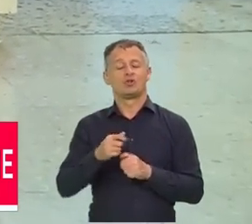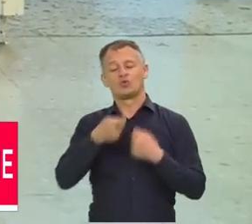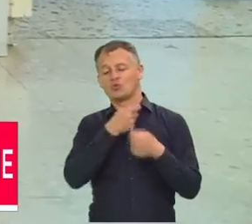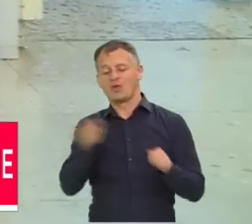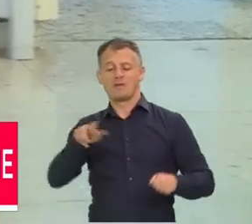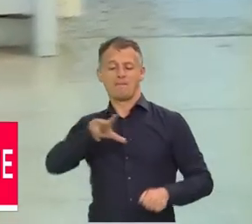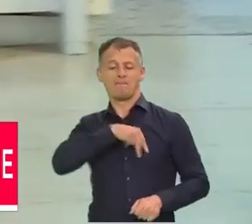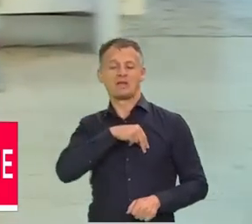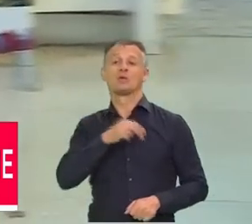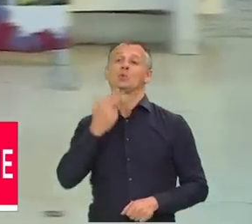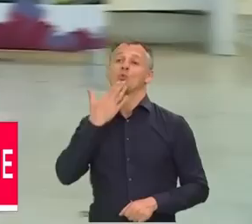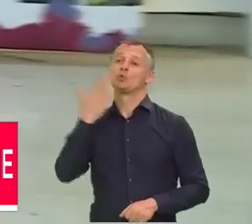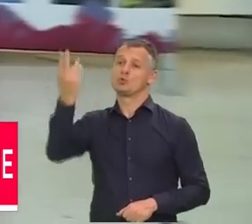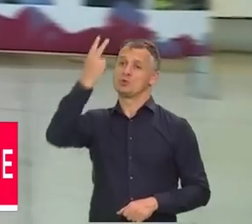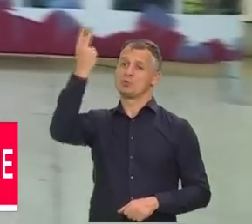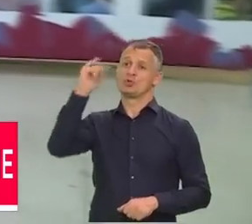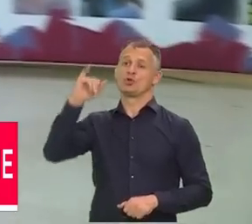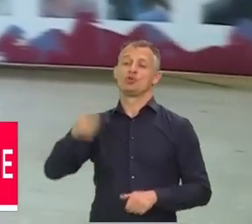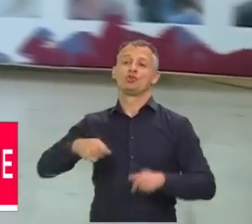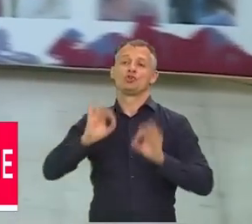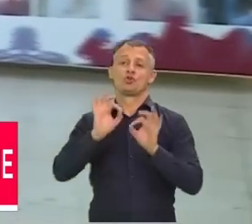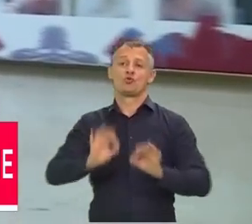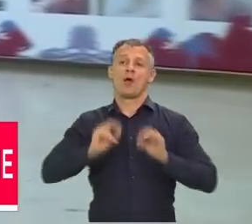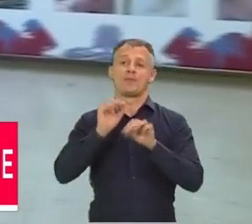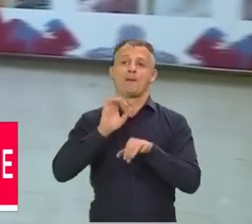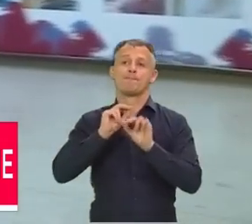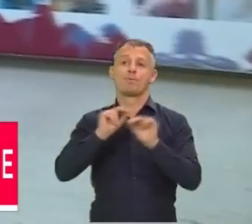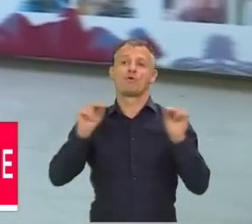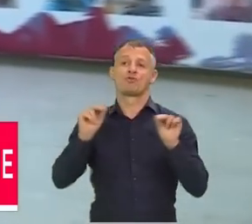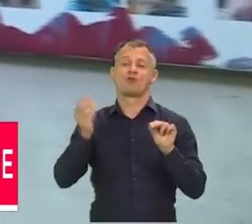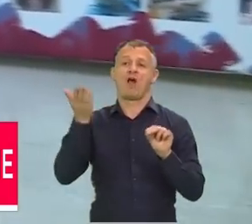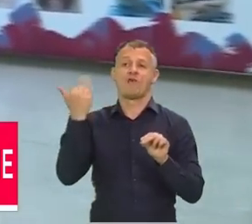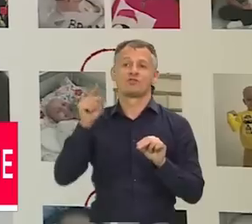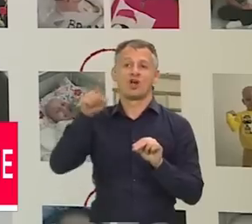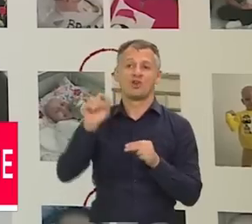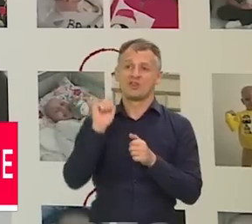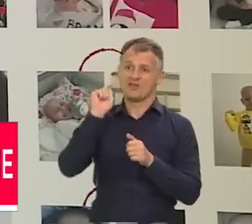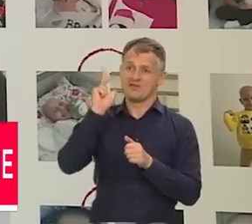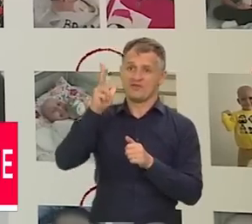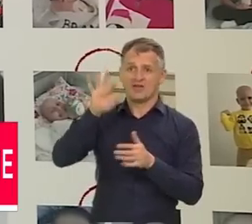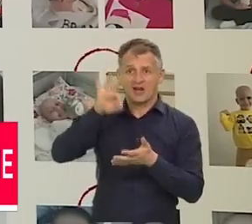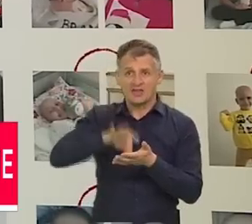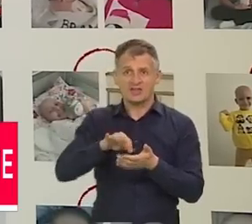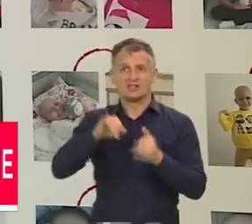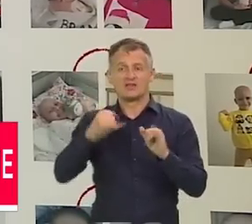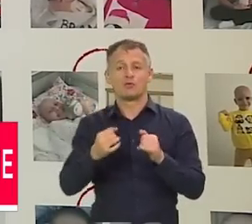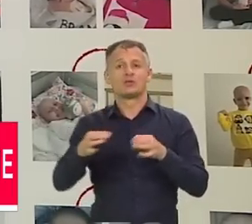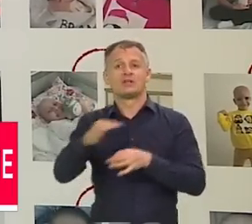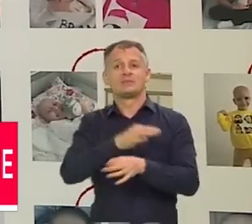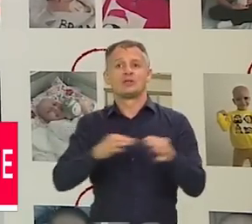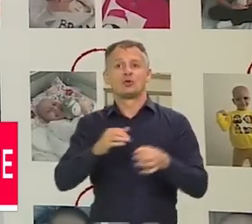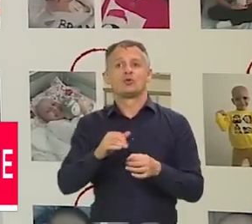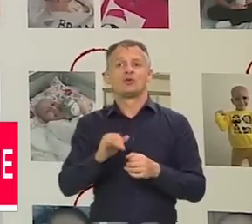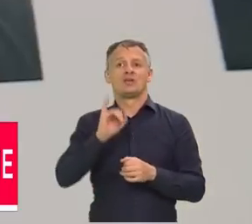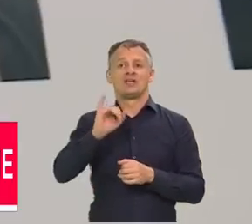îl datorăm lui Dumnezeu și doamne profesor că a fost acolo de fiecare dată pentru noi. Transplantul a fost făcut la Institutul Clinic Fundeni.